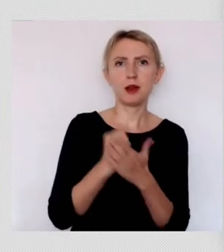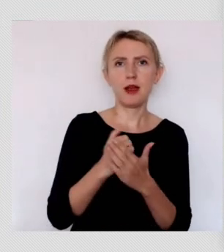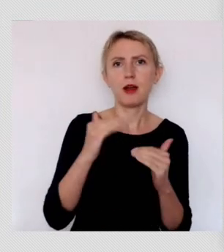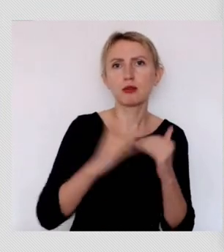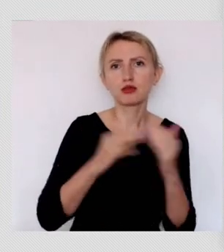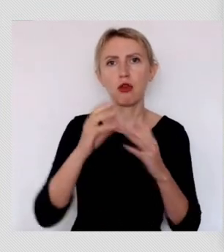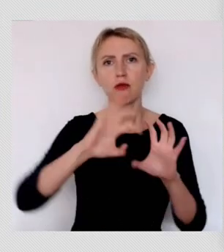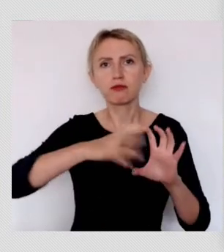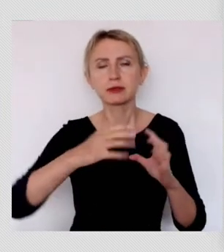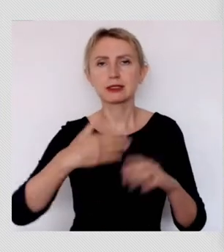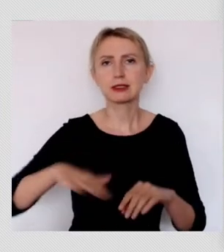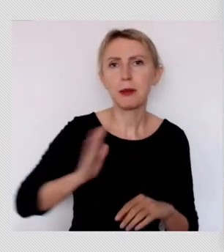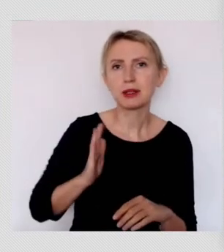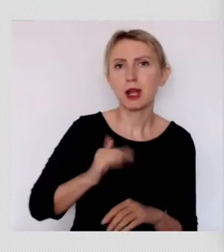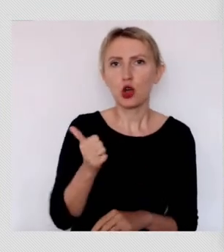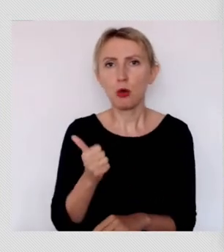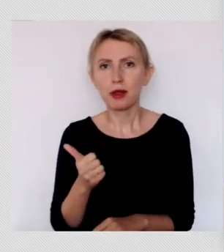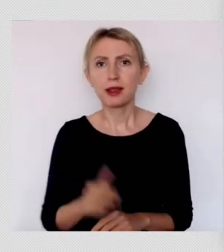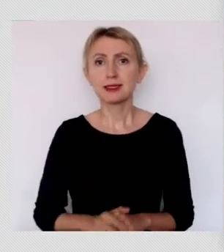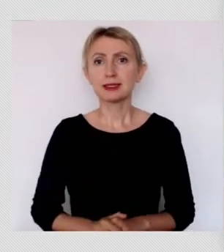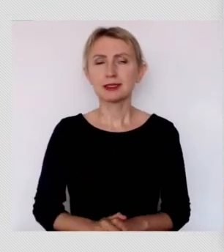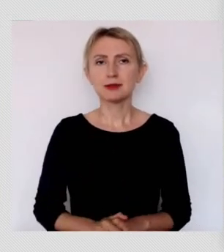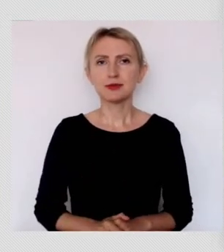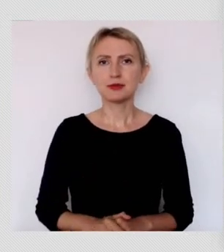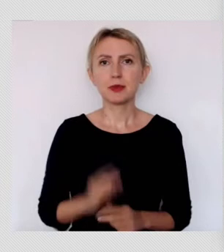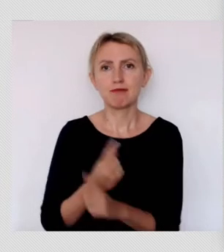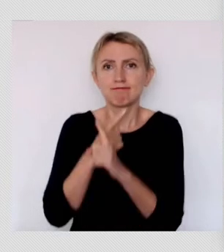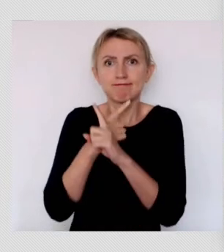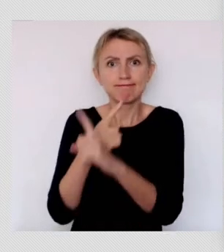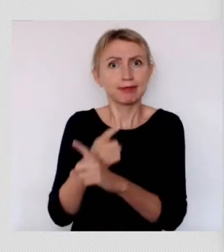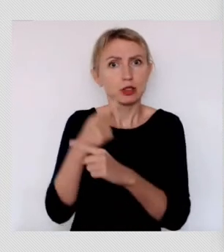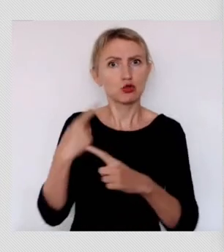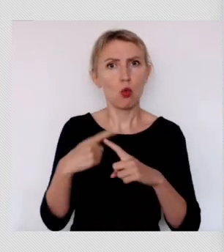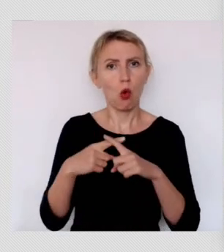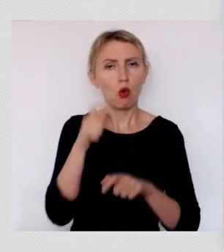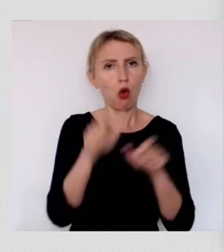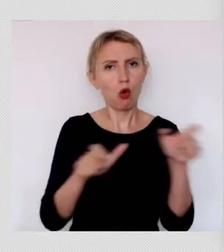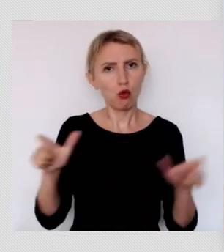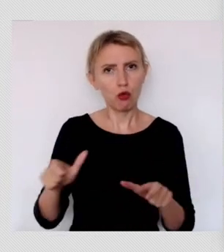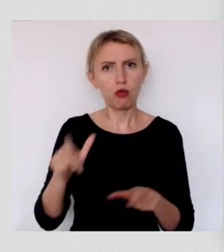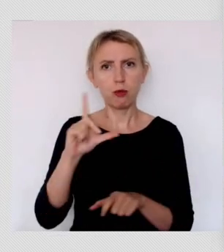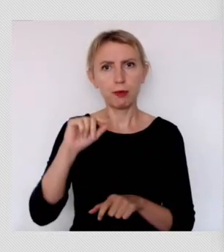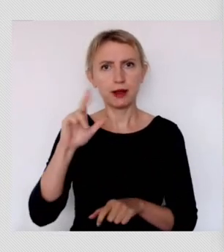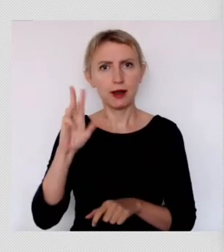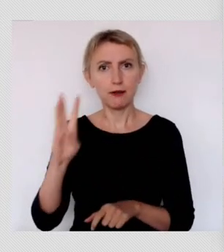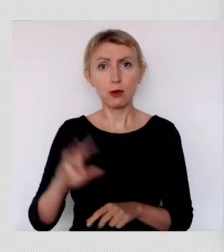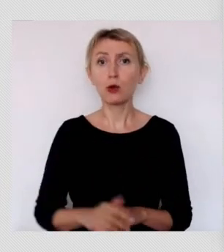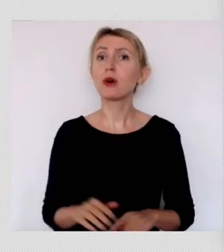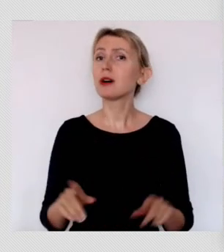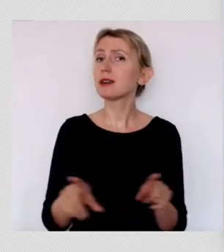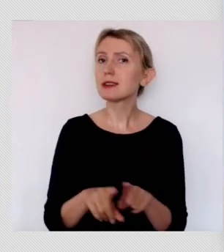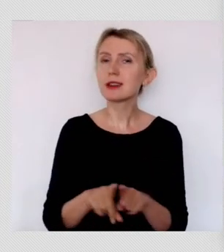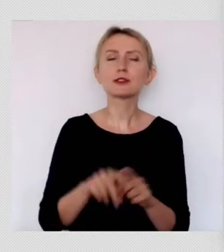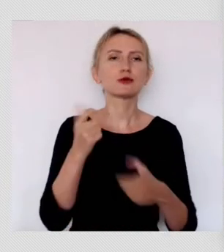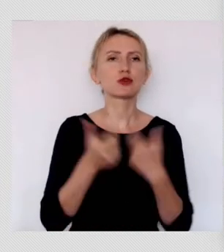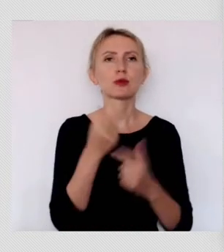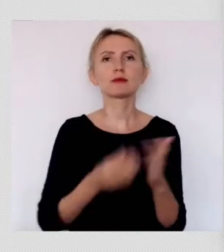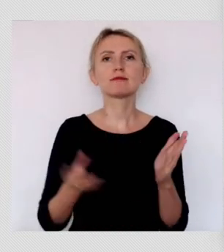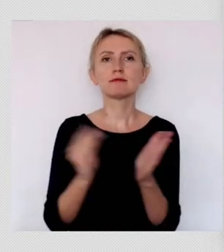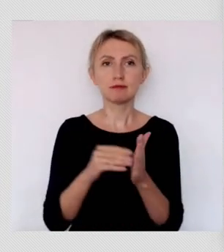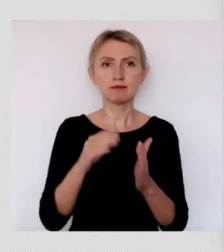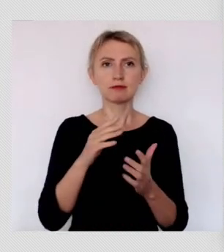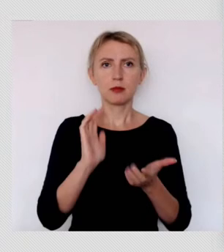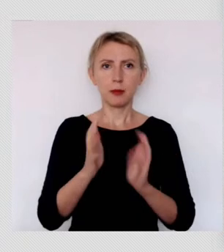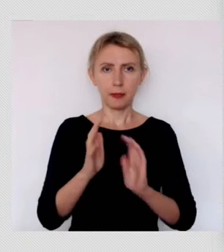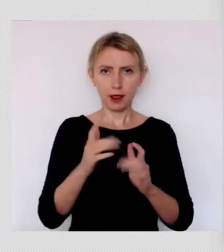kompetencji, zabezpieczenia niezawisłości członków Państwowej Komisji Wyborczej, także wprowadzenia tego aparatu, który